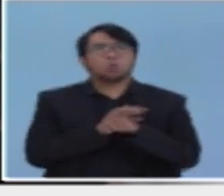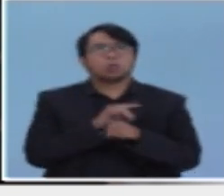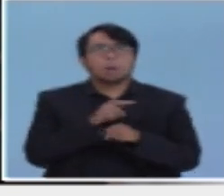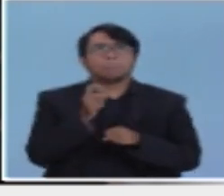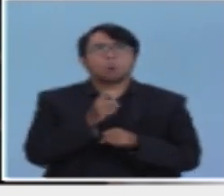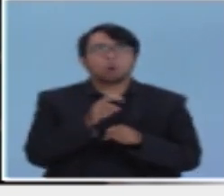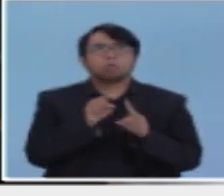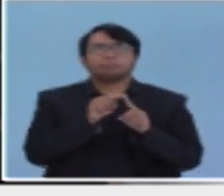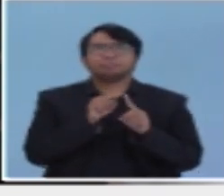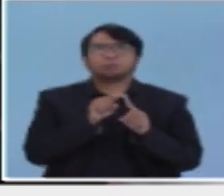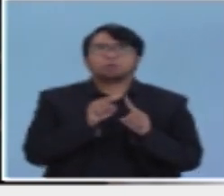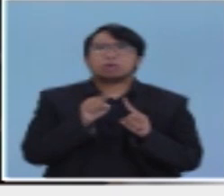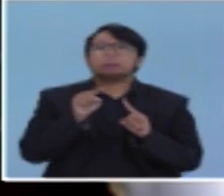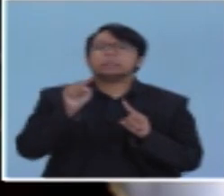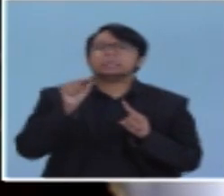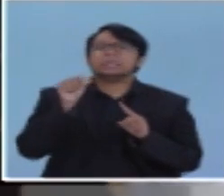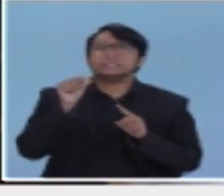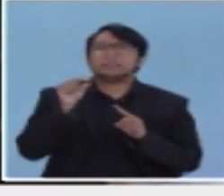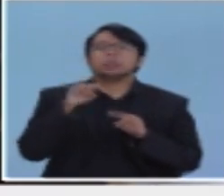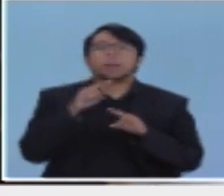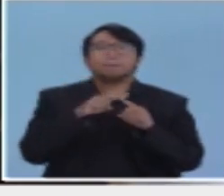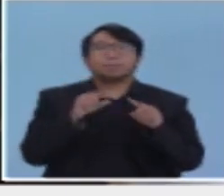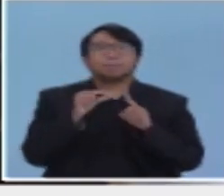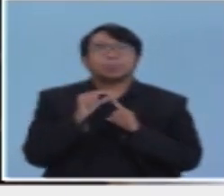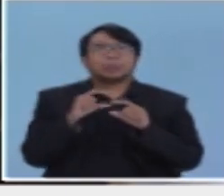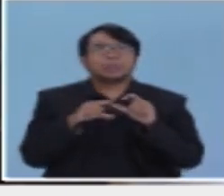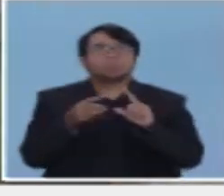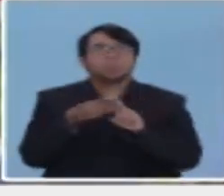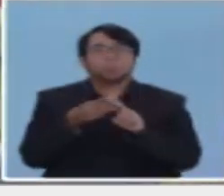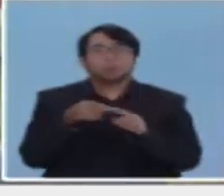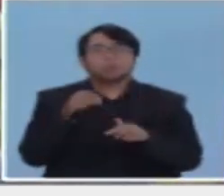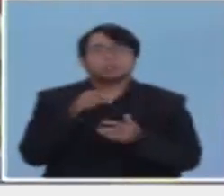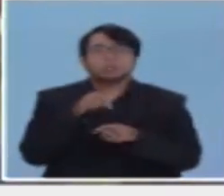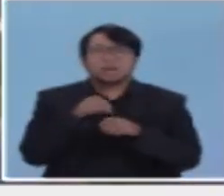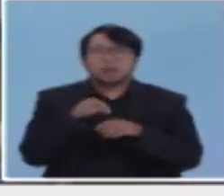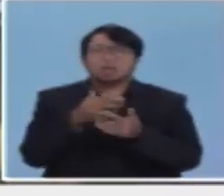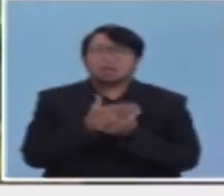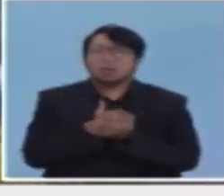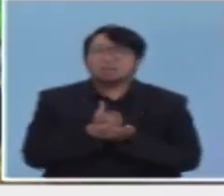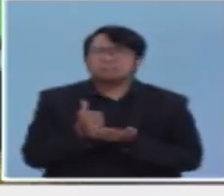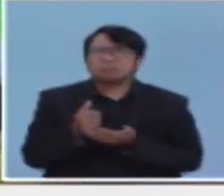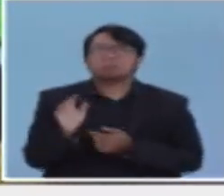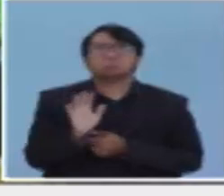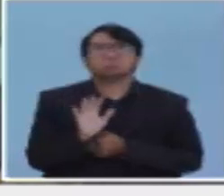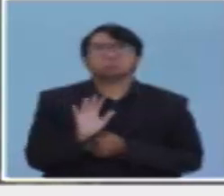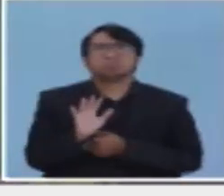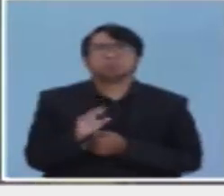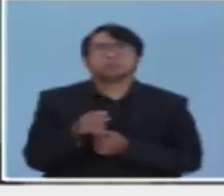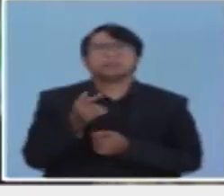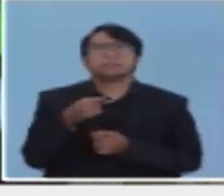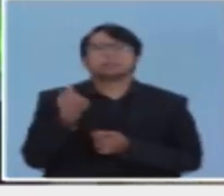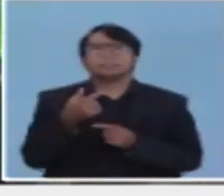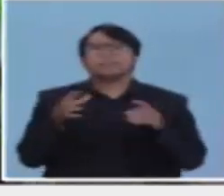disimpulkan juga bahwa PSBB tahap 1 ini berjalan dengan baik. Nah, karena itu kita evaluasi total